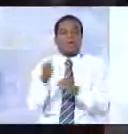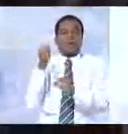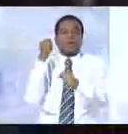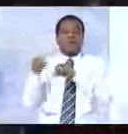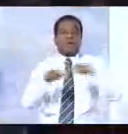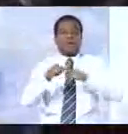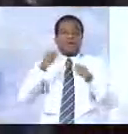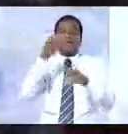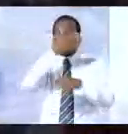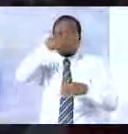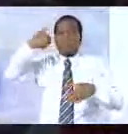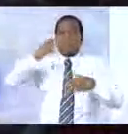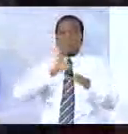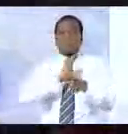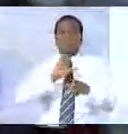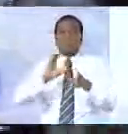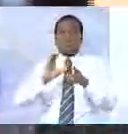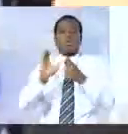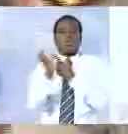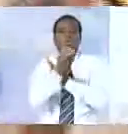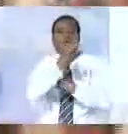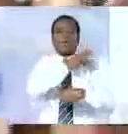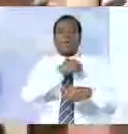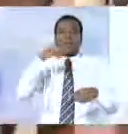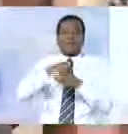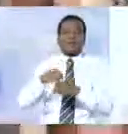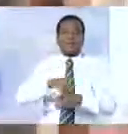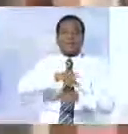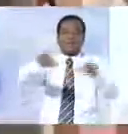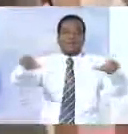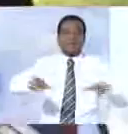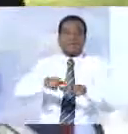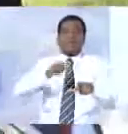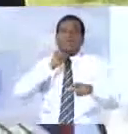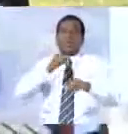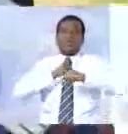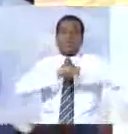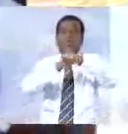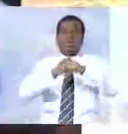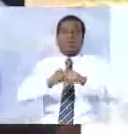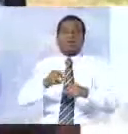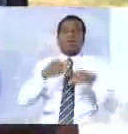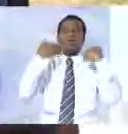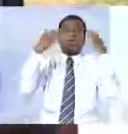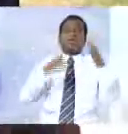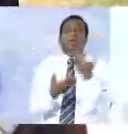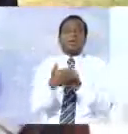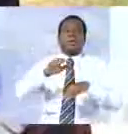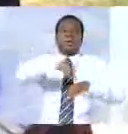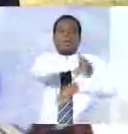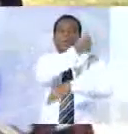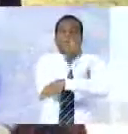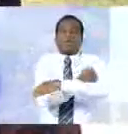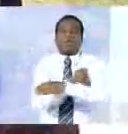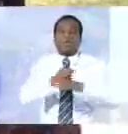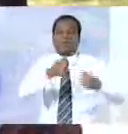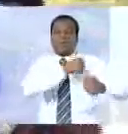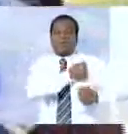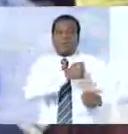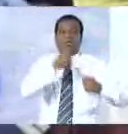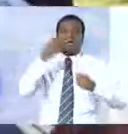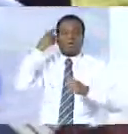dans les meilleures conditions et dans un environnement de sécurité. La COPAGA a été remerciée par les autorités militaires de San Pedro pour